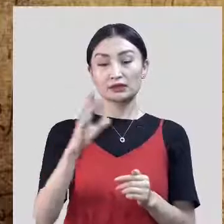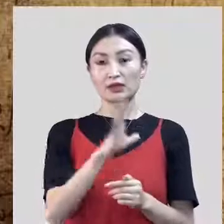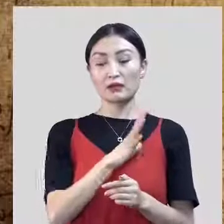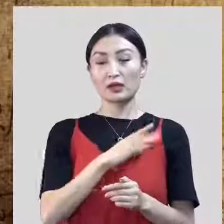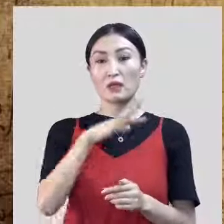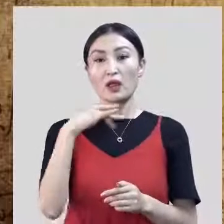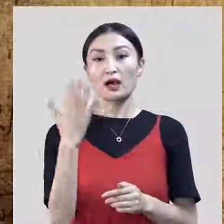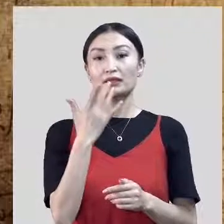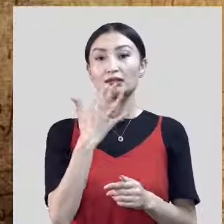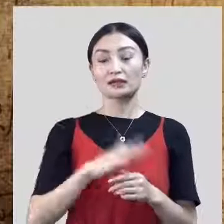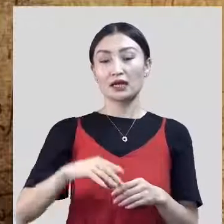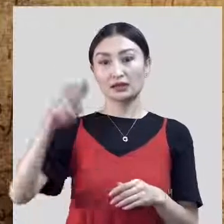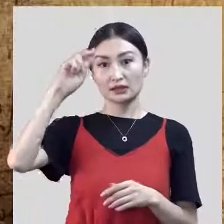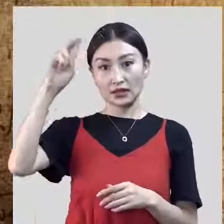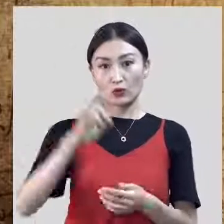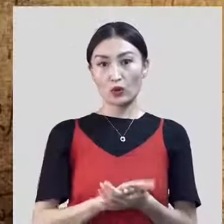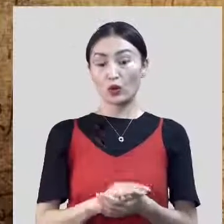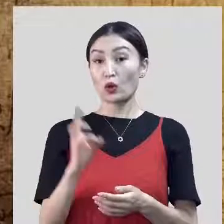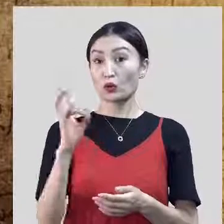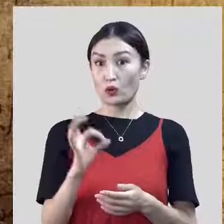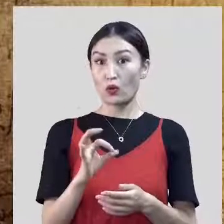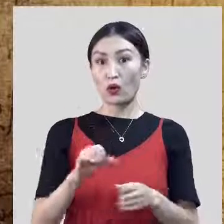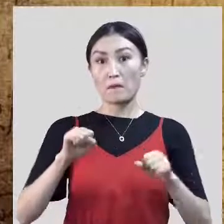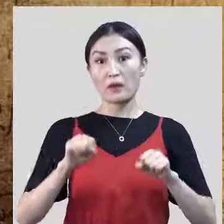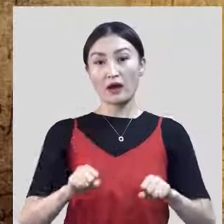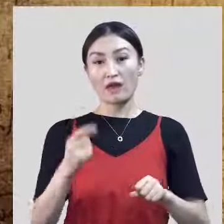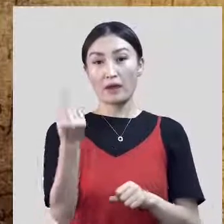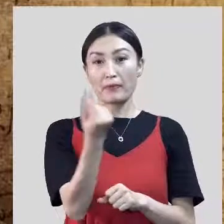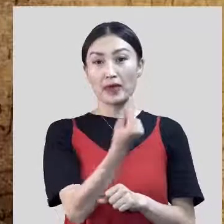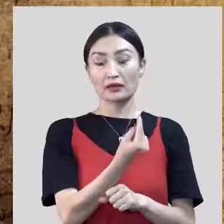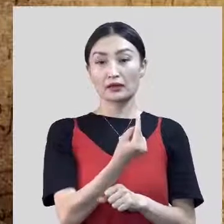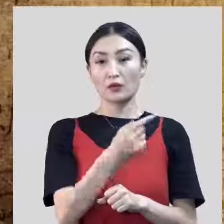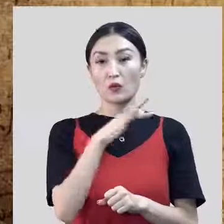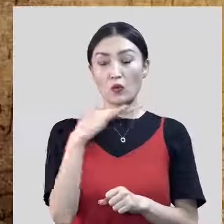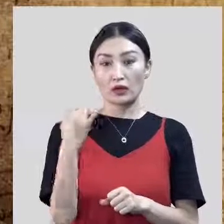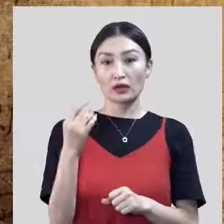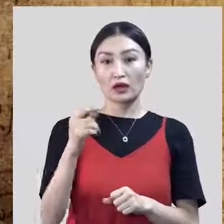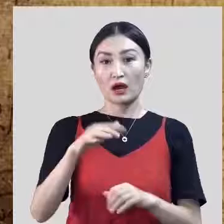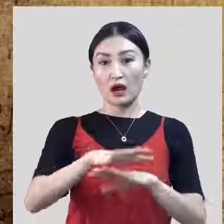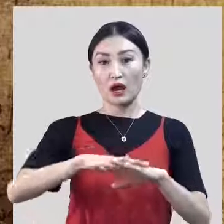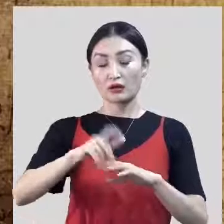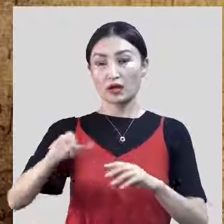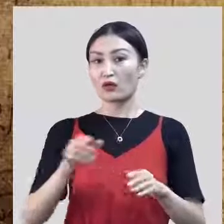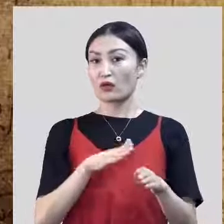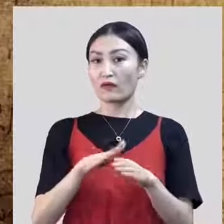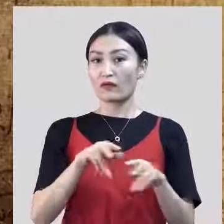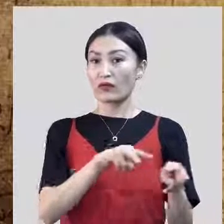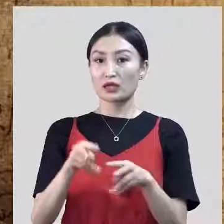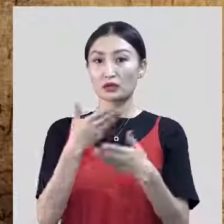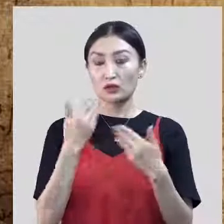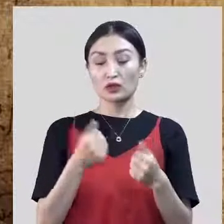была многонациональной страной но право мелких многих мелких народов не соблюдались